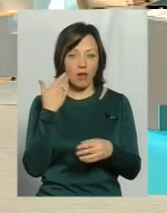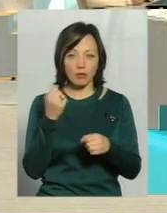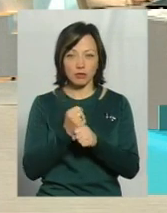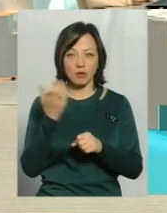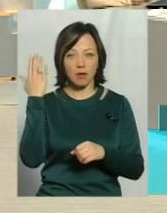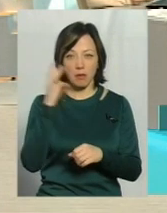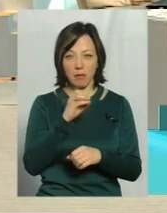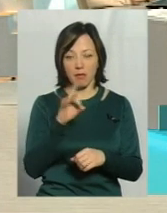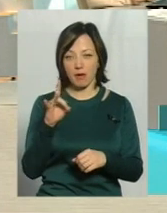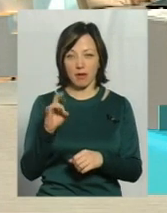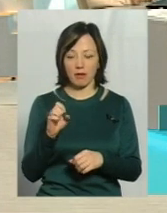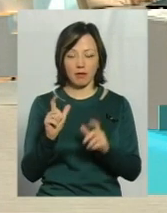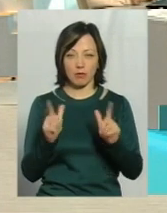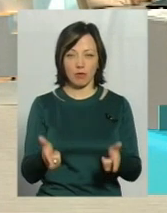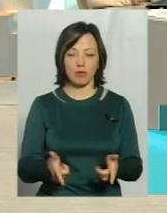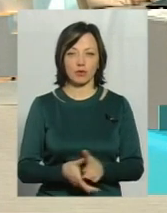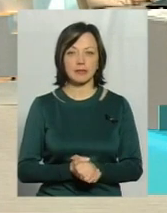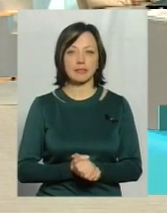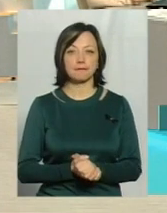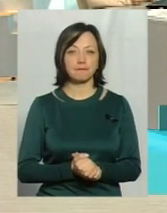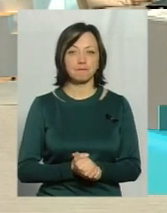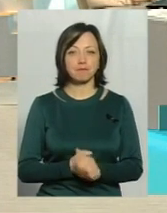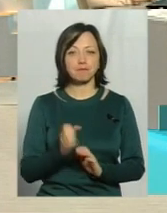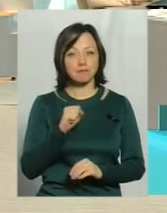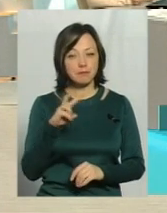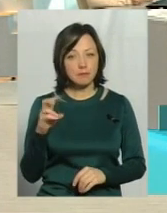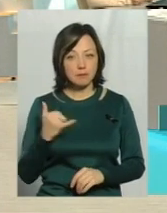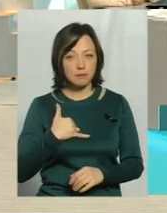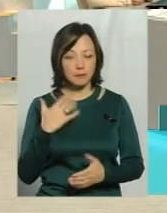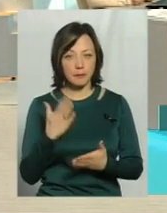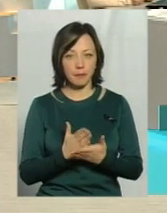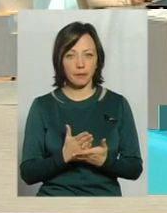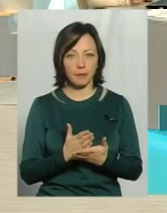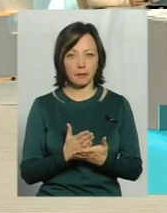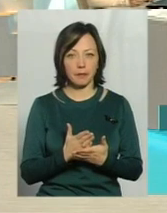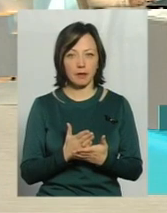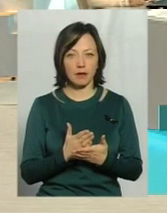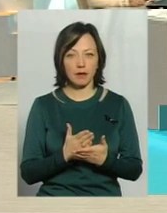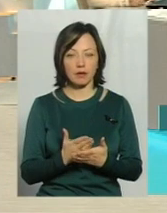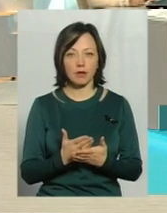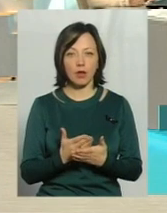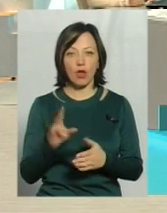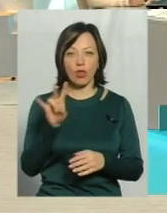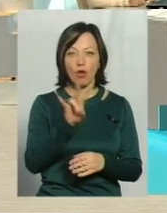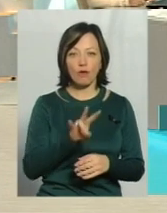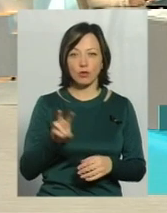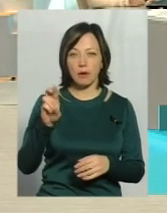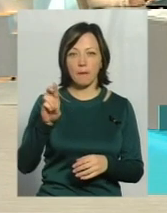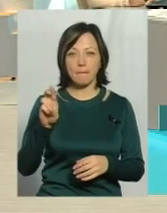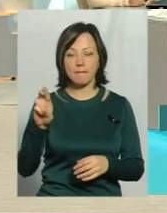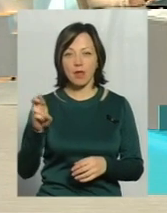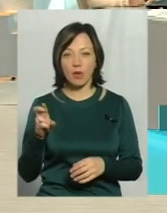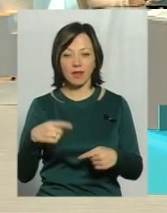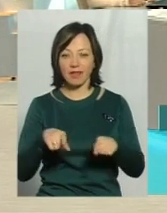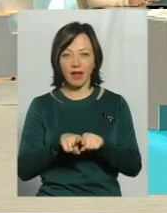тодішня мерія не пішла на це вирішення. Але в нас є Новоушиця, Білогір'я, там не такий